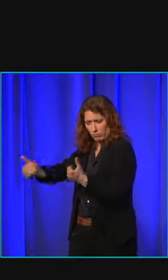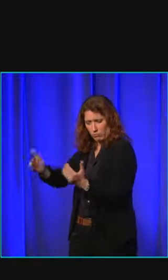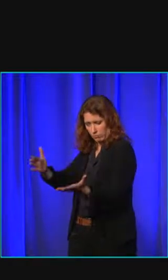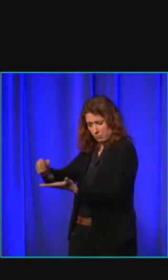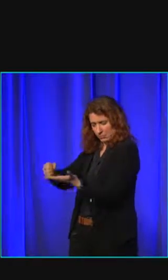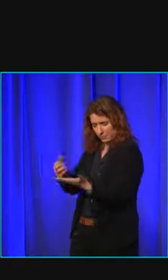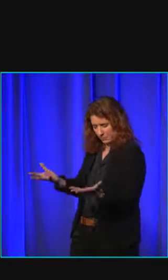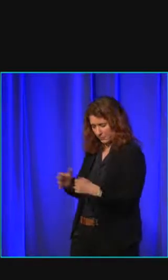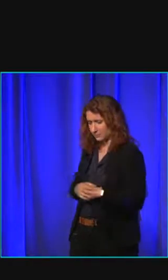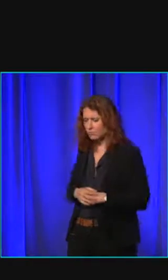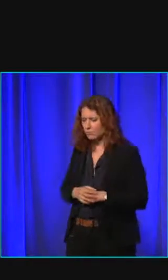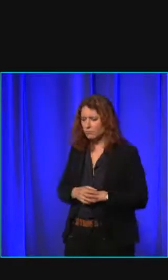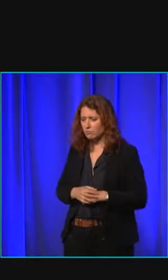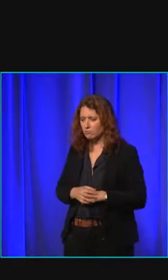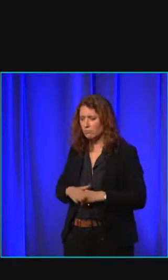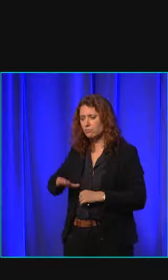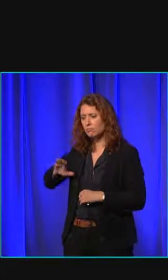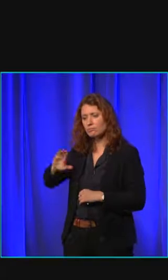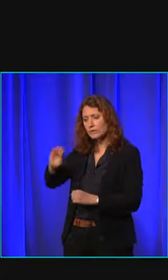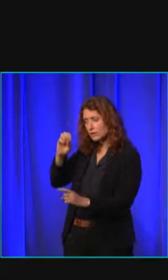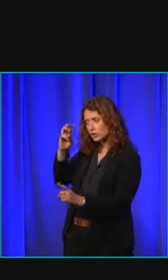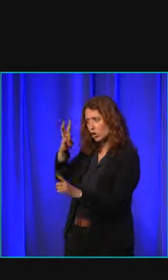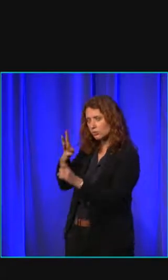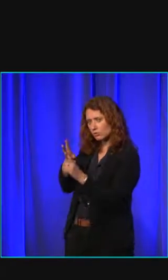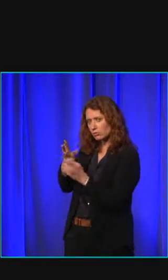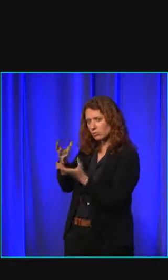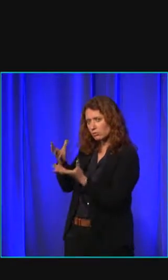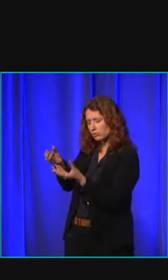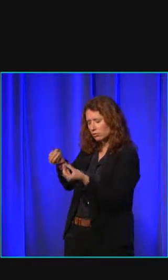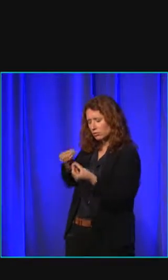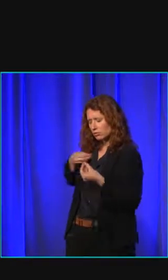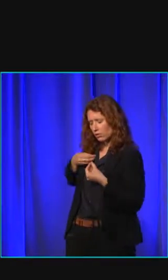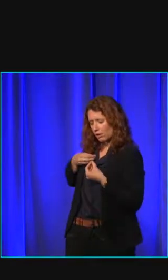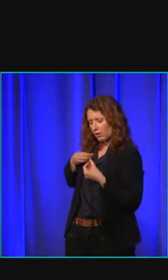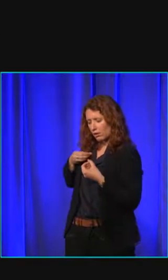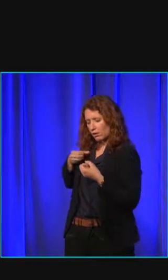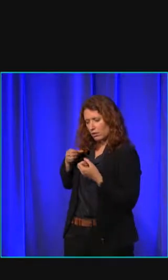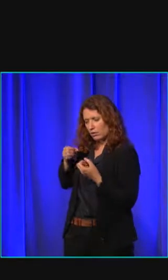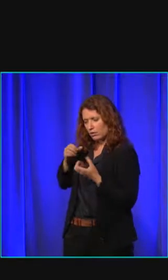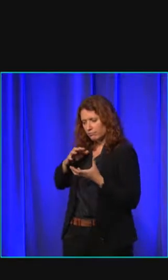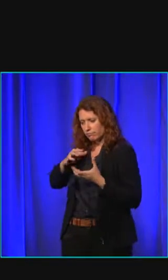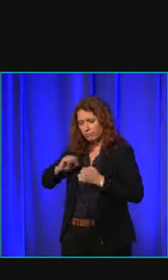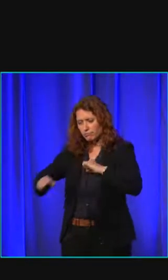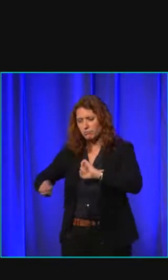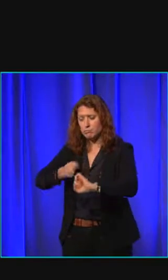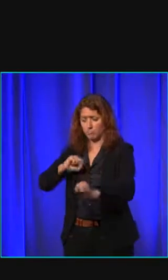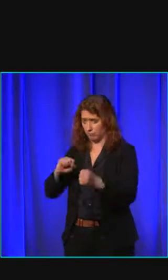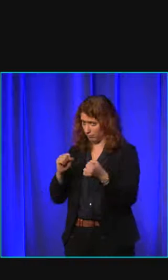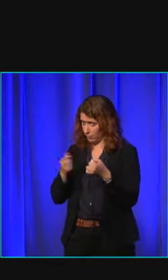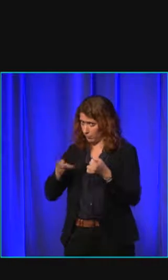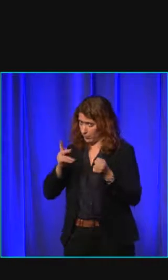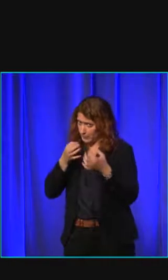l'impact des entrées sensorielles sur l'individu et plus particulièrement la plasticité